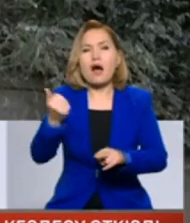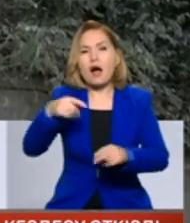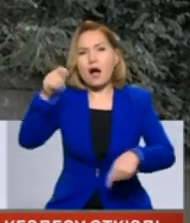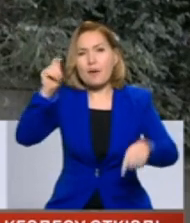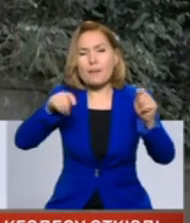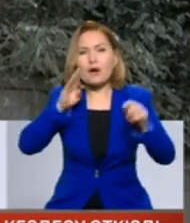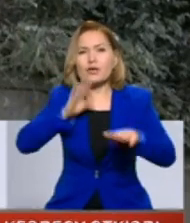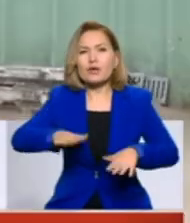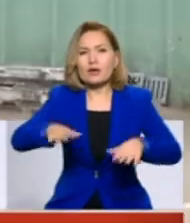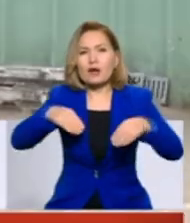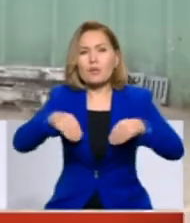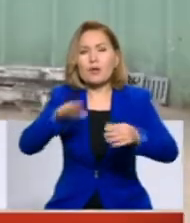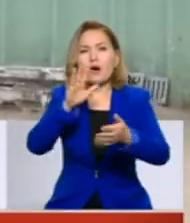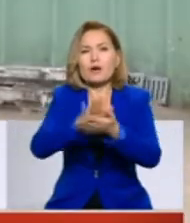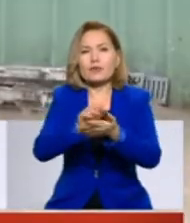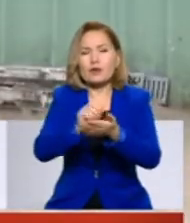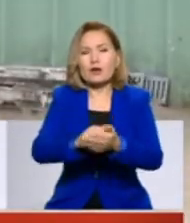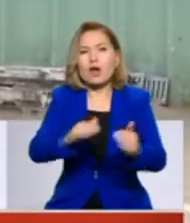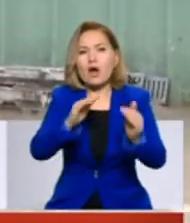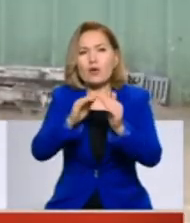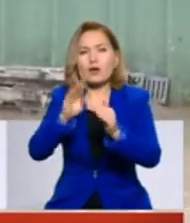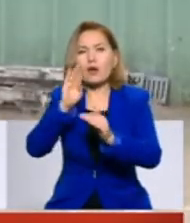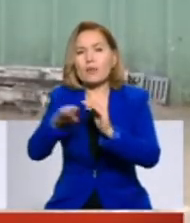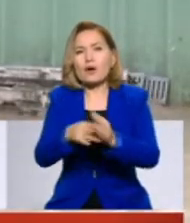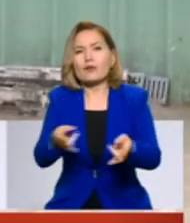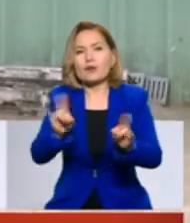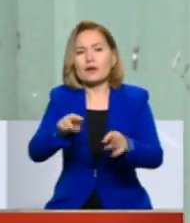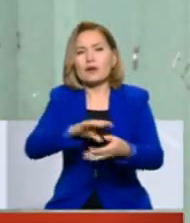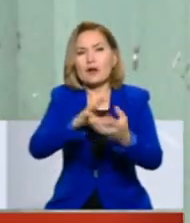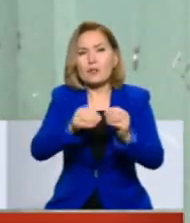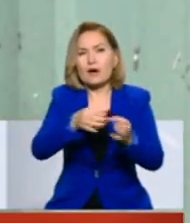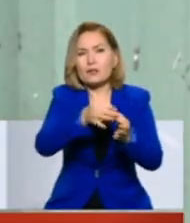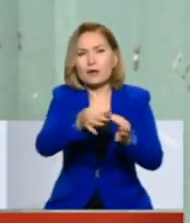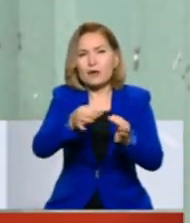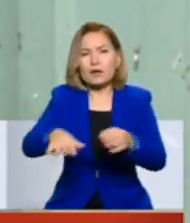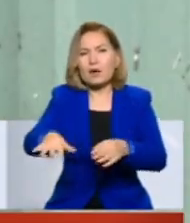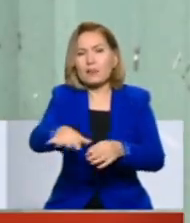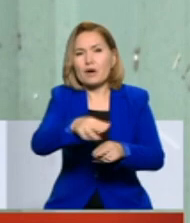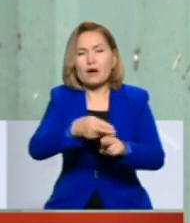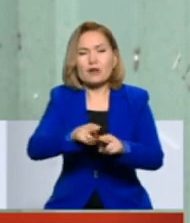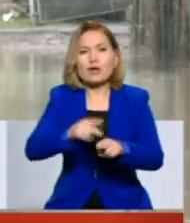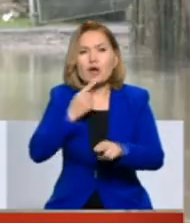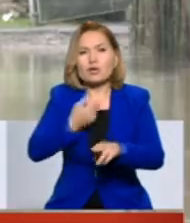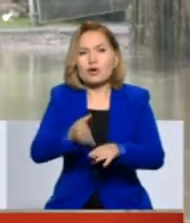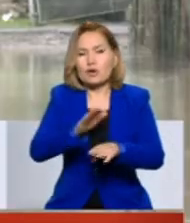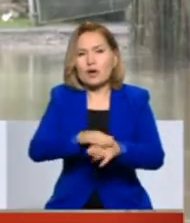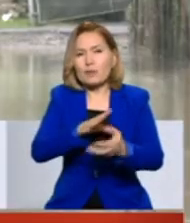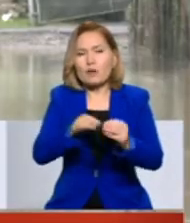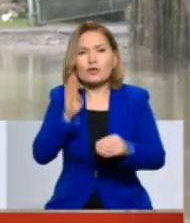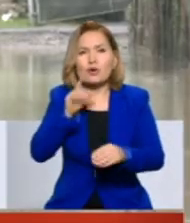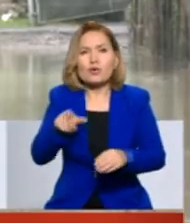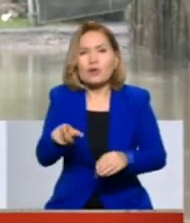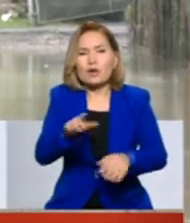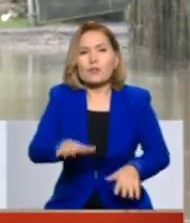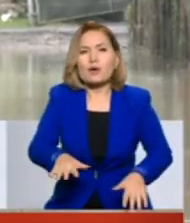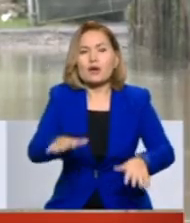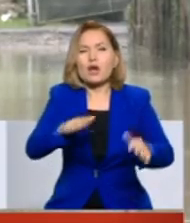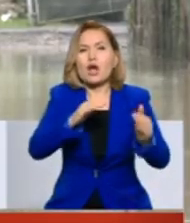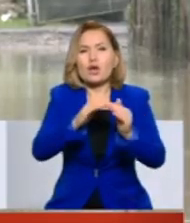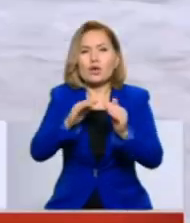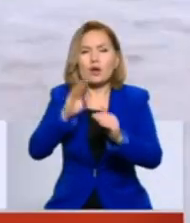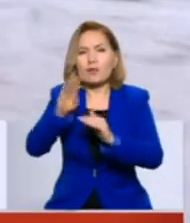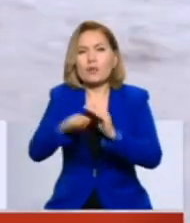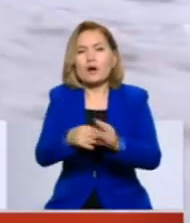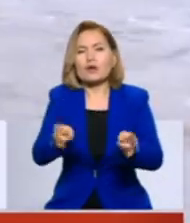Одан егістік алқаптары шайылып талай мал қырылған. Әсіресе Па-де-Кале аймағындағы жағдай қиын. Мұнда өзендер арнасынан тасып, үйлер суға